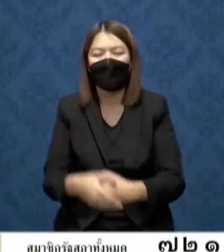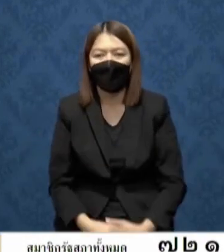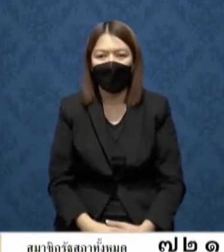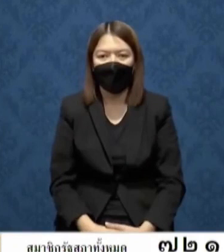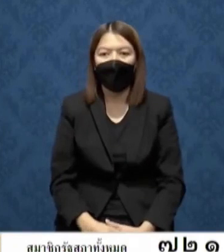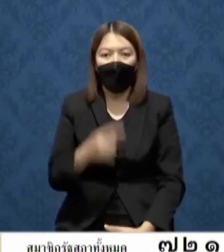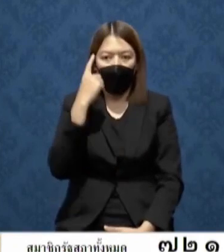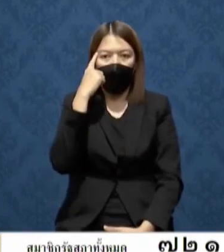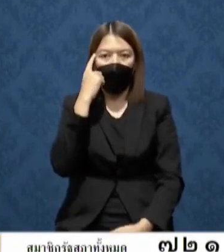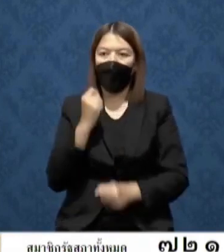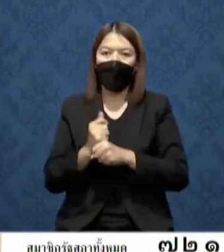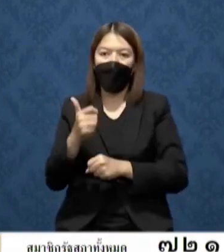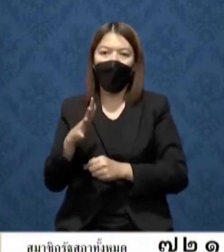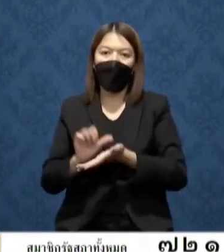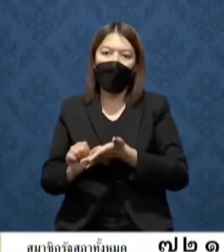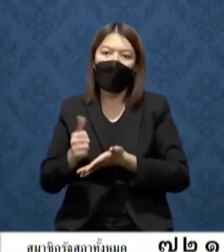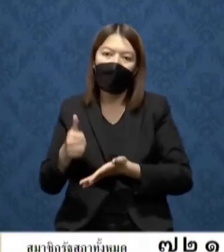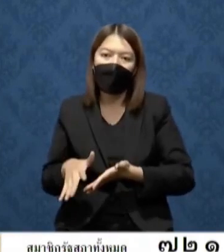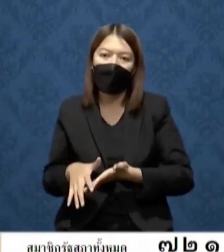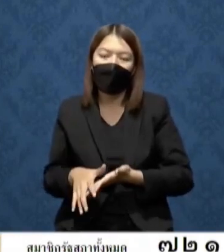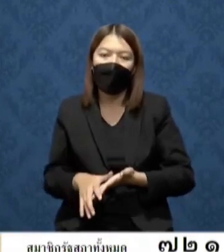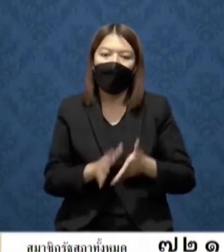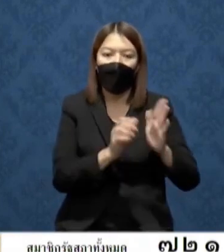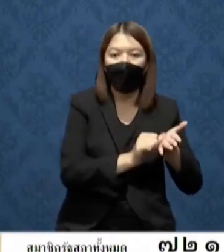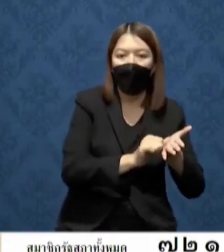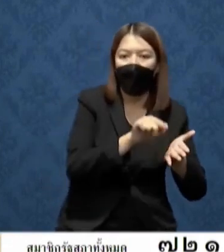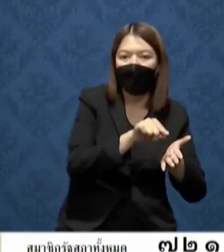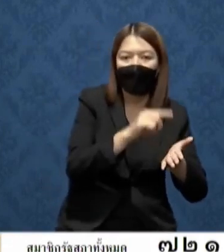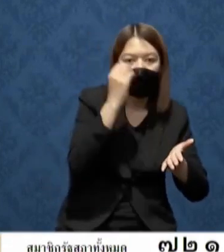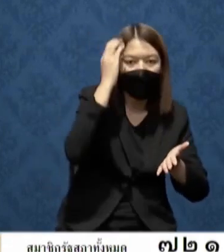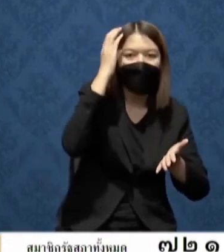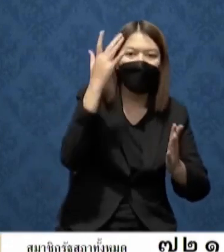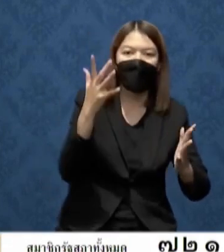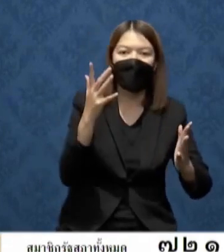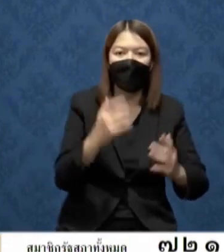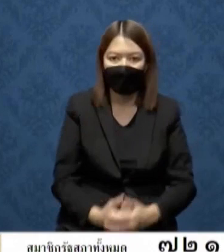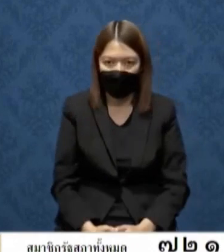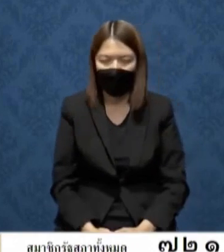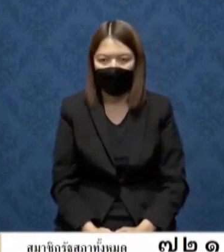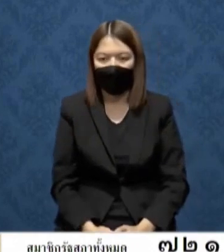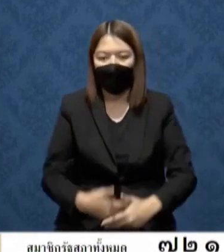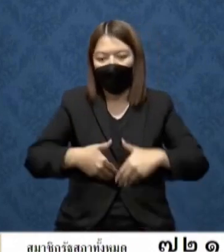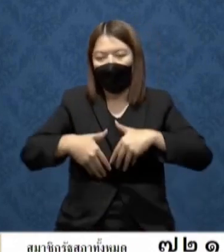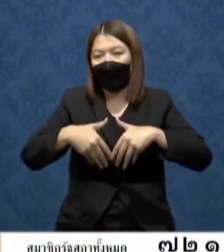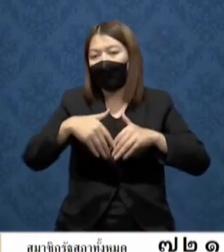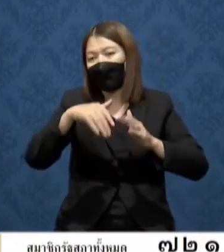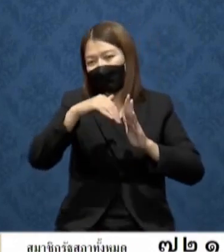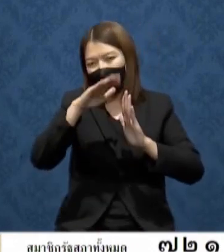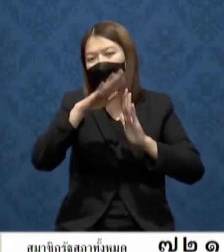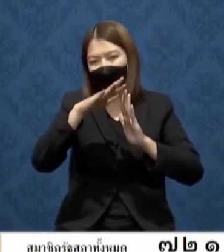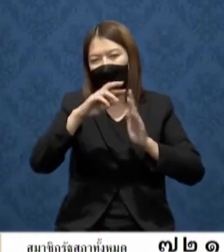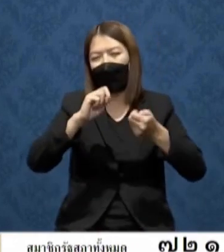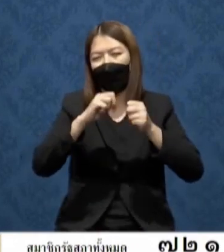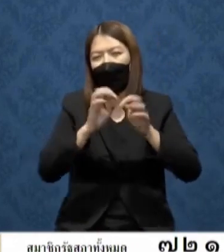คนรู้ ไม่ได้แ้คนแก้ ไม่รู้อัี้คปัหาที่พน้องภากเหือที่มปัหา